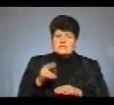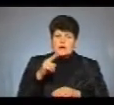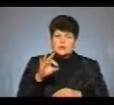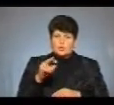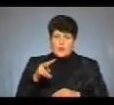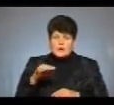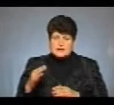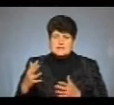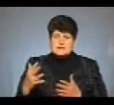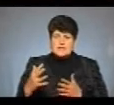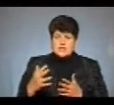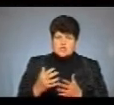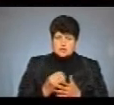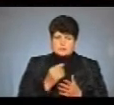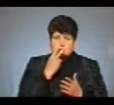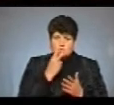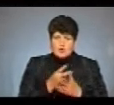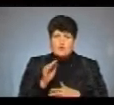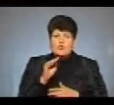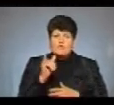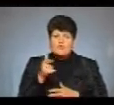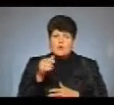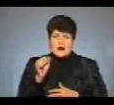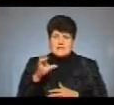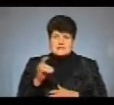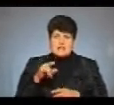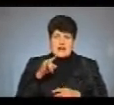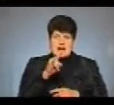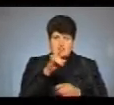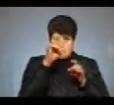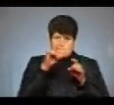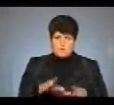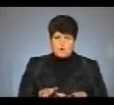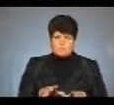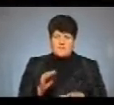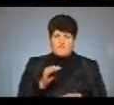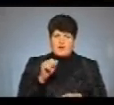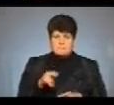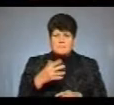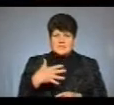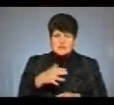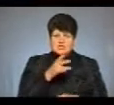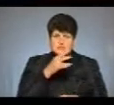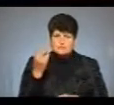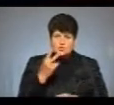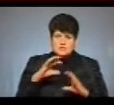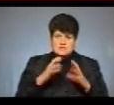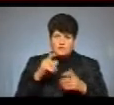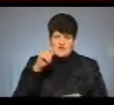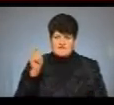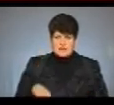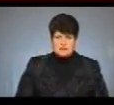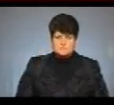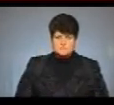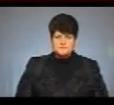час копання котловану натрапили на фугасну авіабомбу радянського виробництва ФАБ-50 часів Другої світової війни.